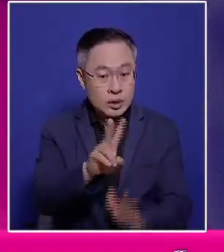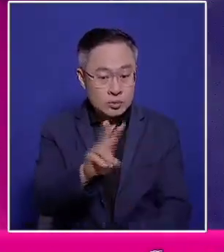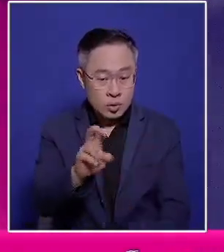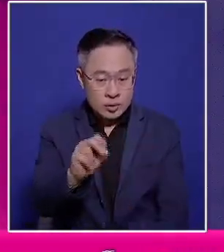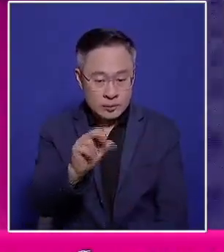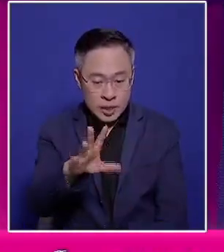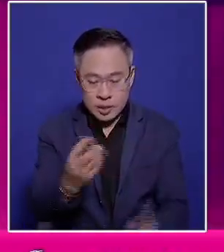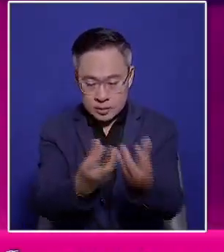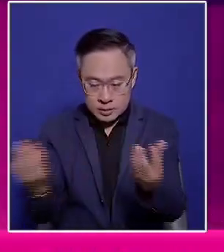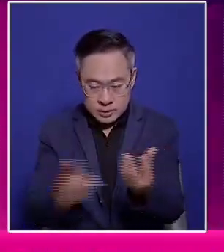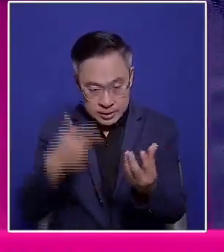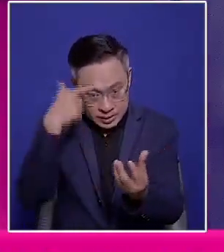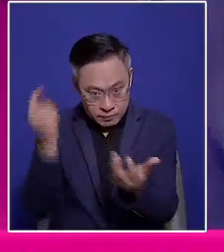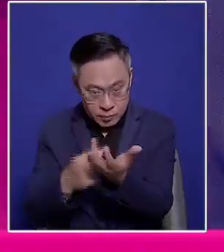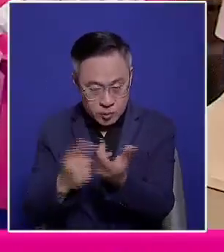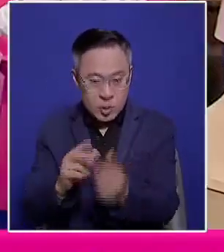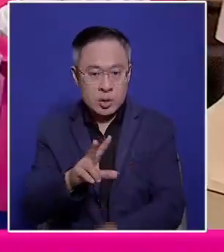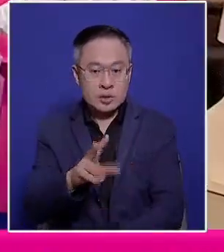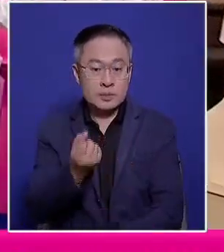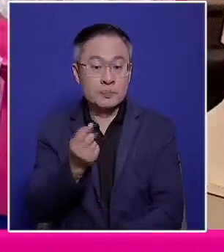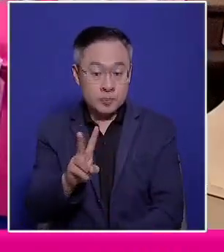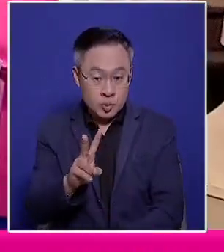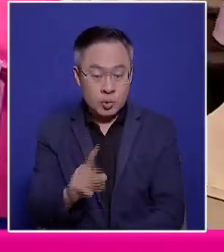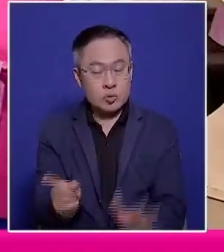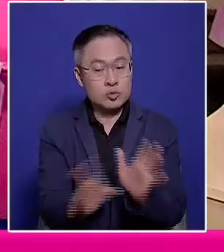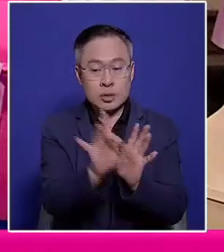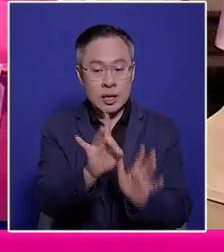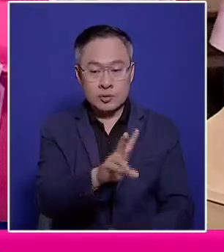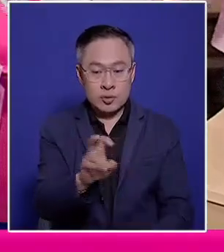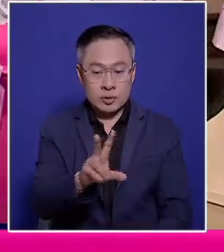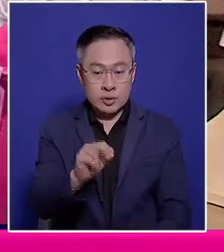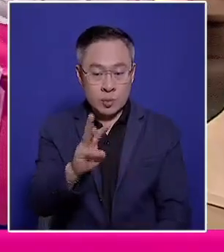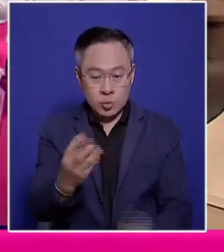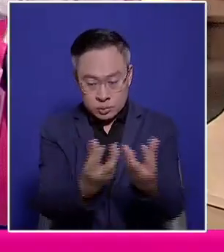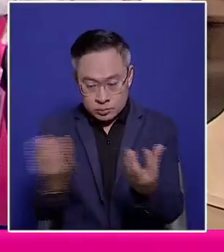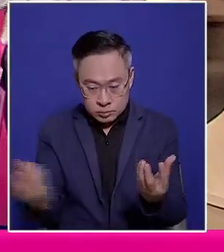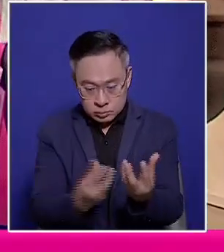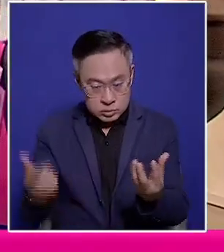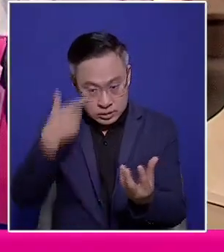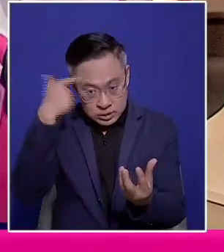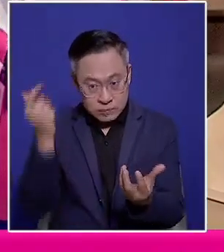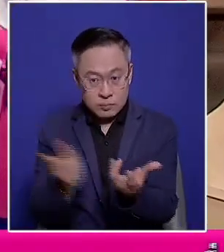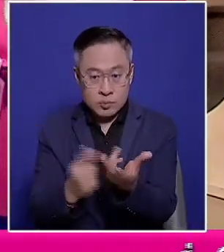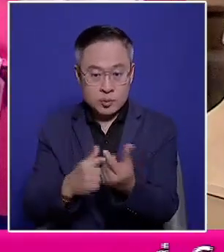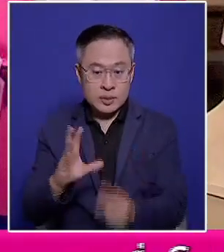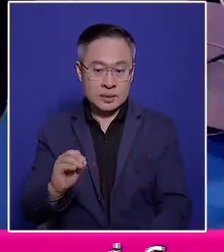235จำนวน12ลูกและงวดที่236จำนวน51ลูก